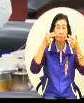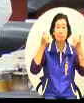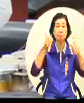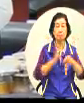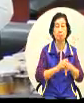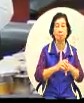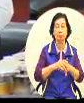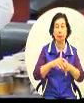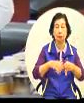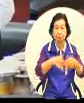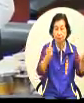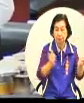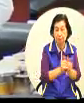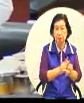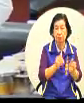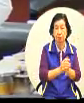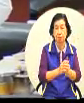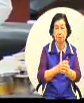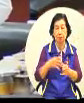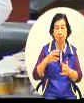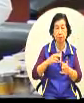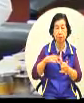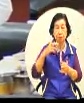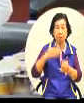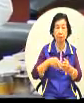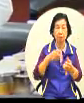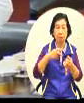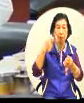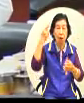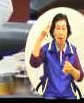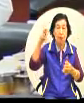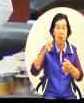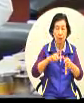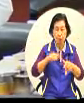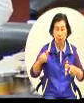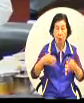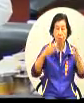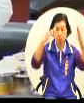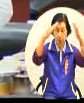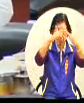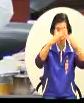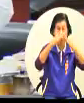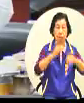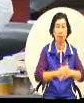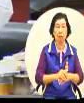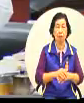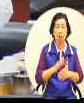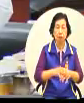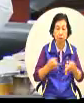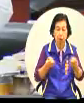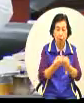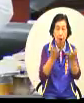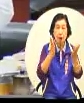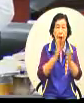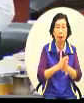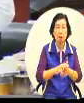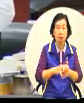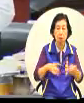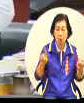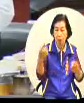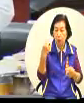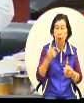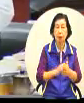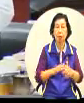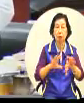馆。那么南岛语族的发源地是我们台